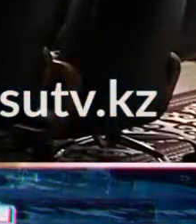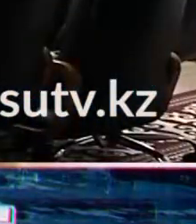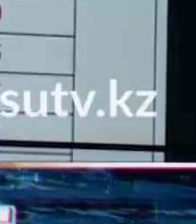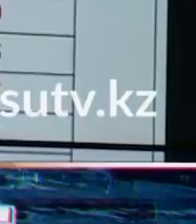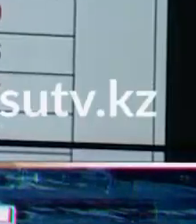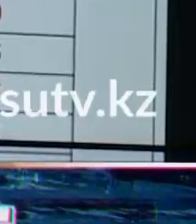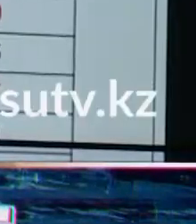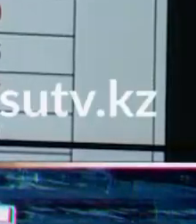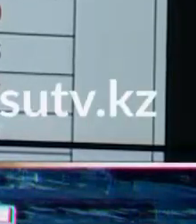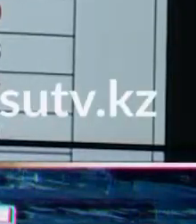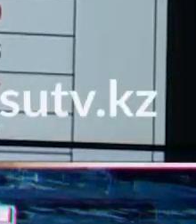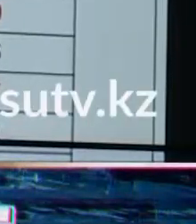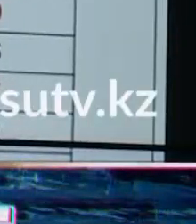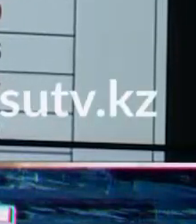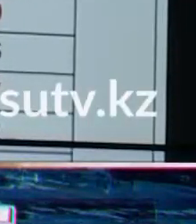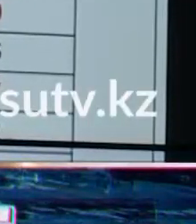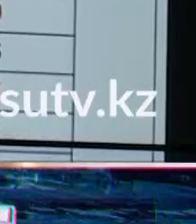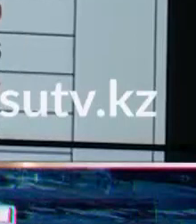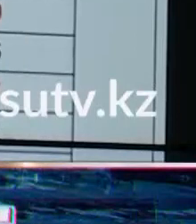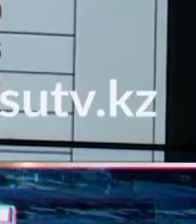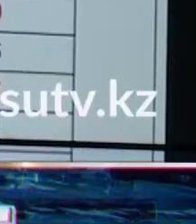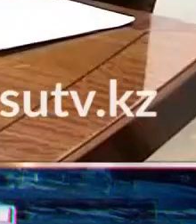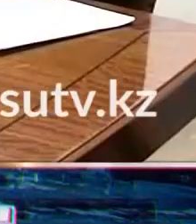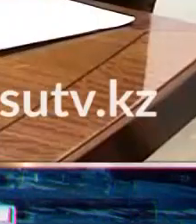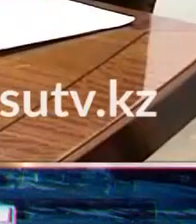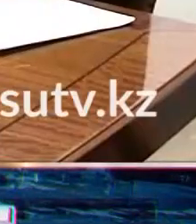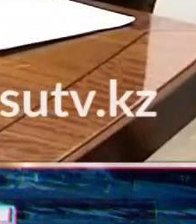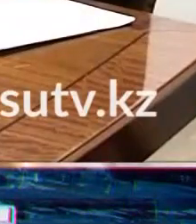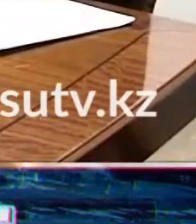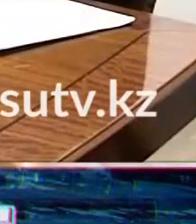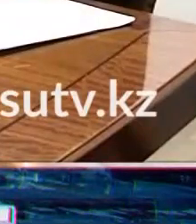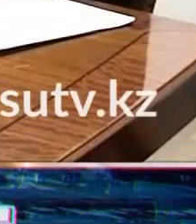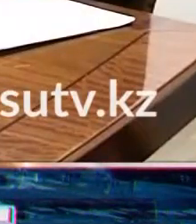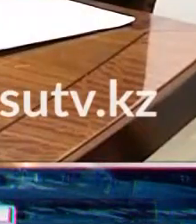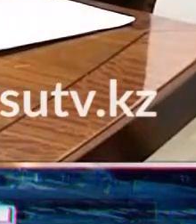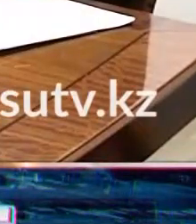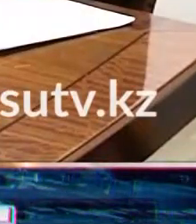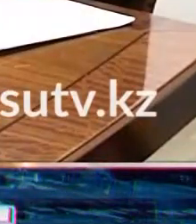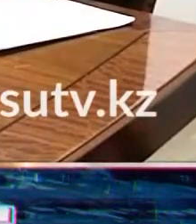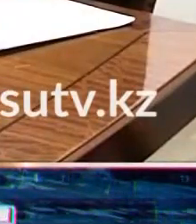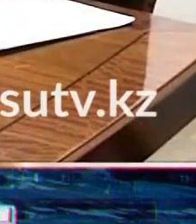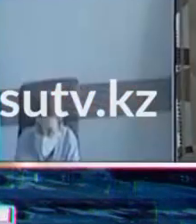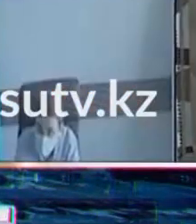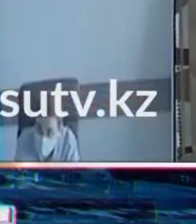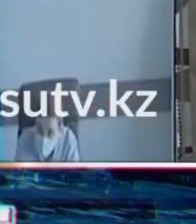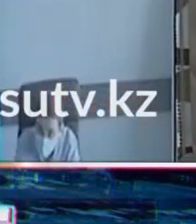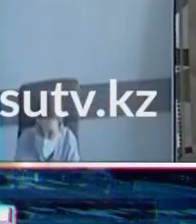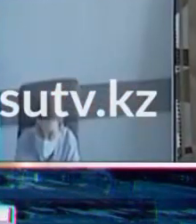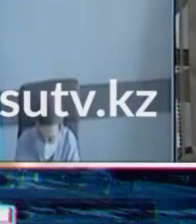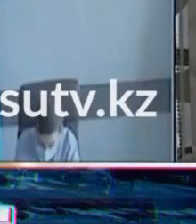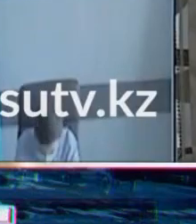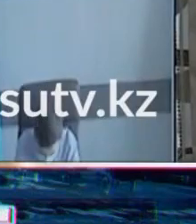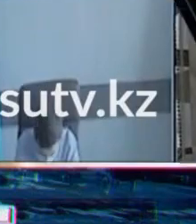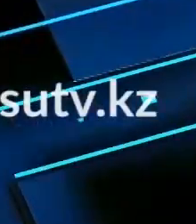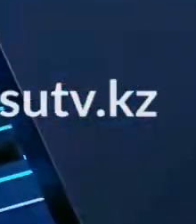Поднажми. Медленные темпы подготовки к отопительному сезону подверг критике первый заместитель главы Алматинской